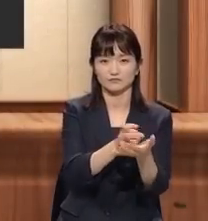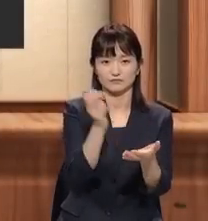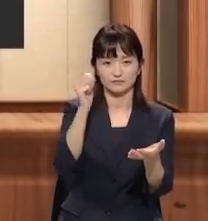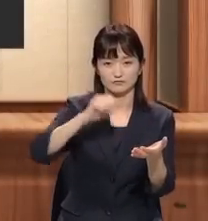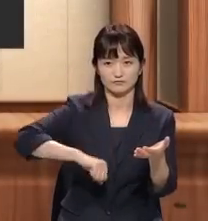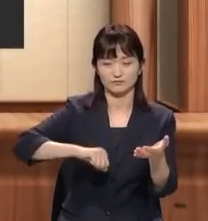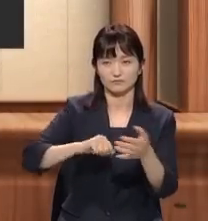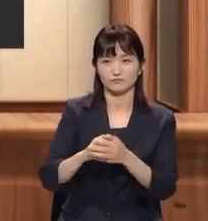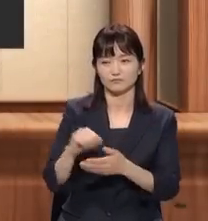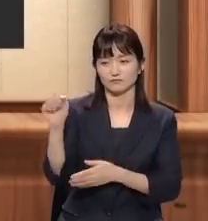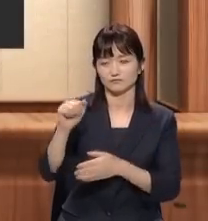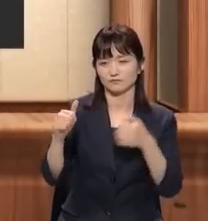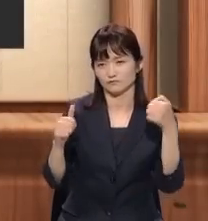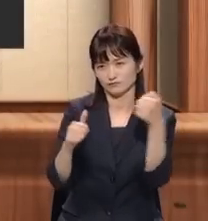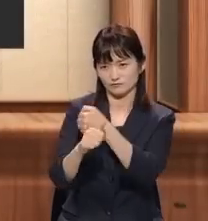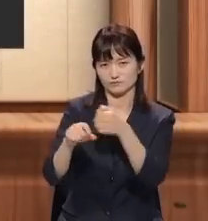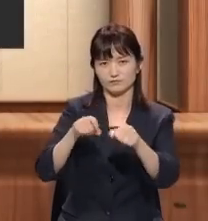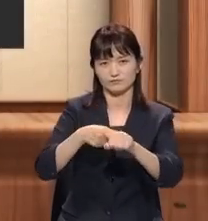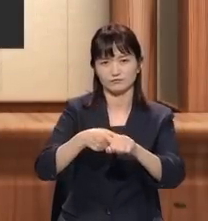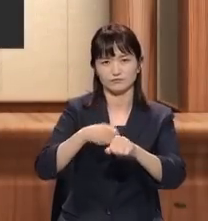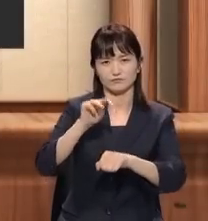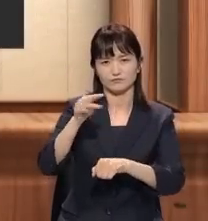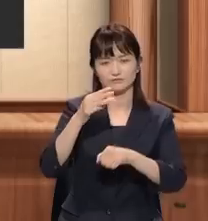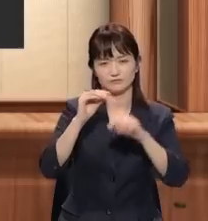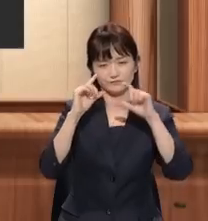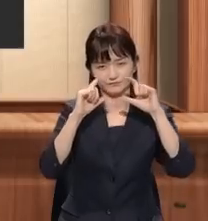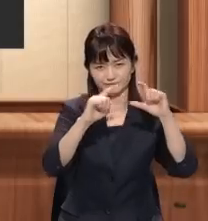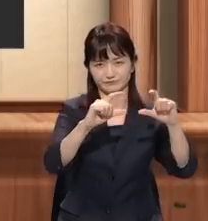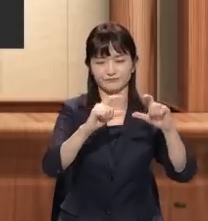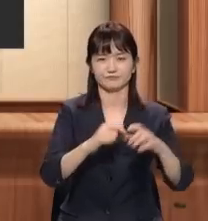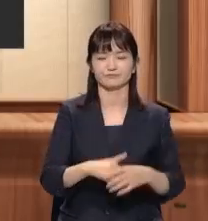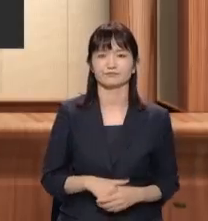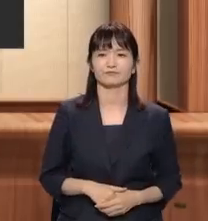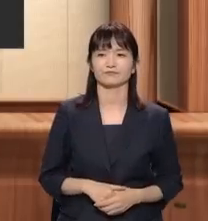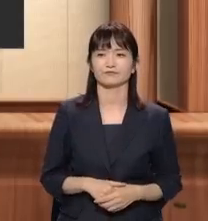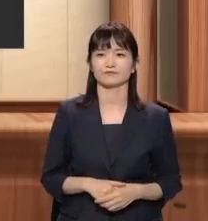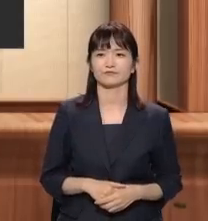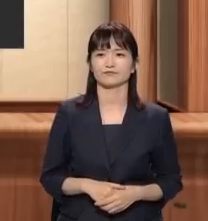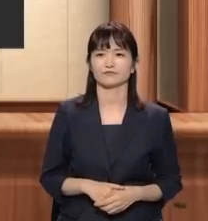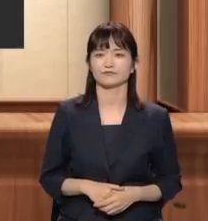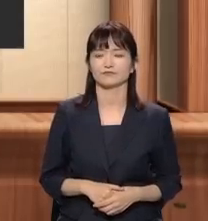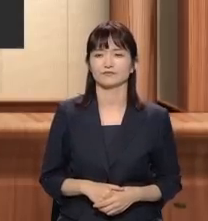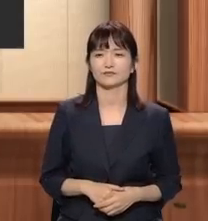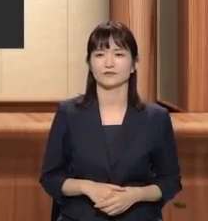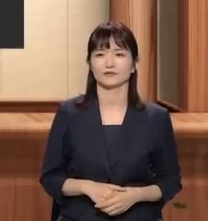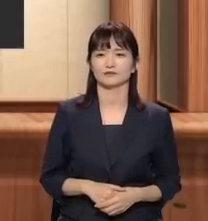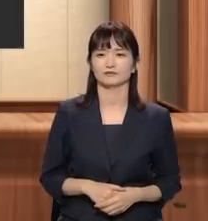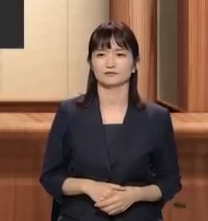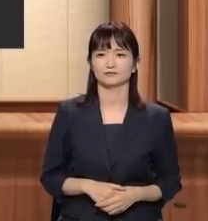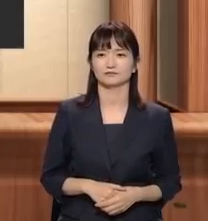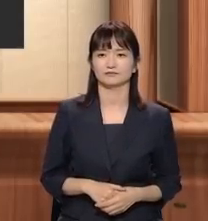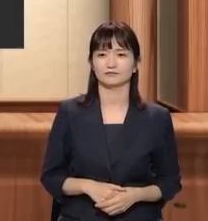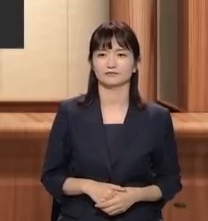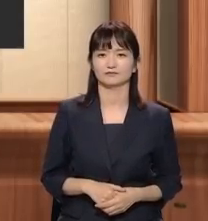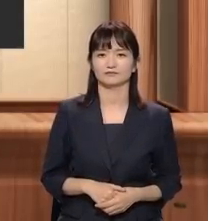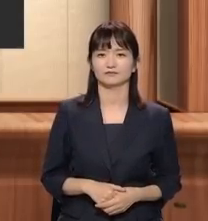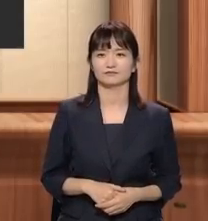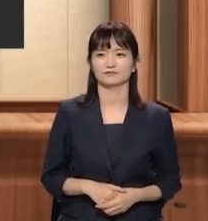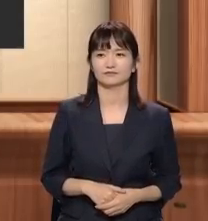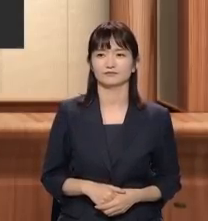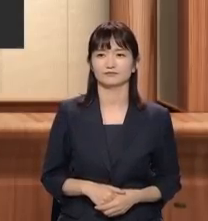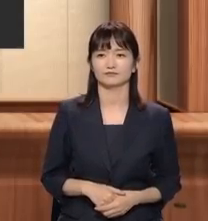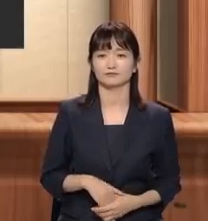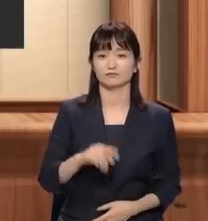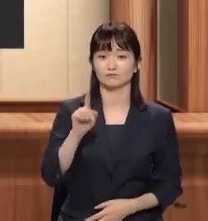혐의를 받았는데 벌금 300만원 선거 받았습니다 자 지금이 지금 계속 좀 보여주세요 자 승현님 아니